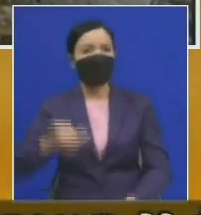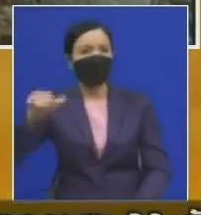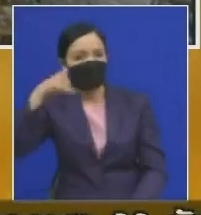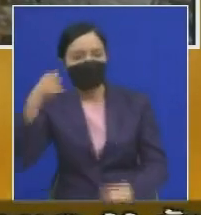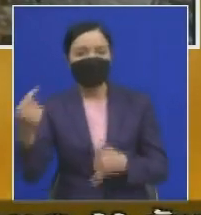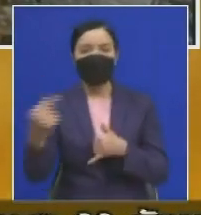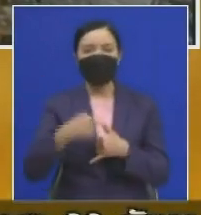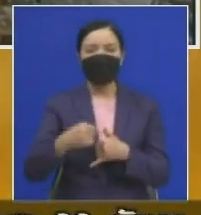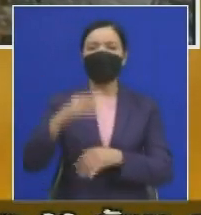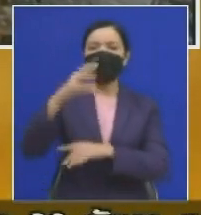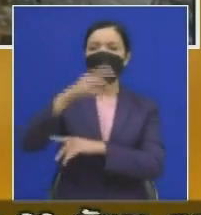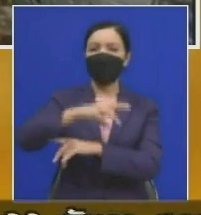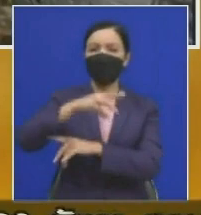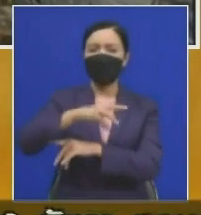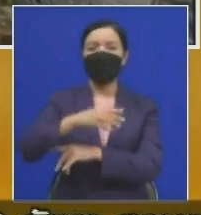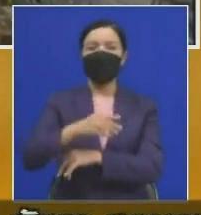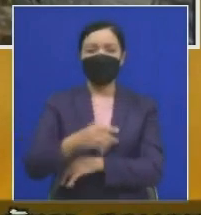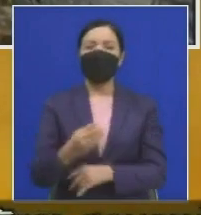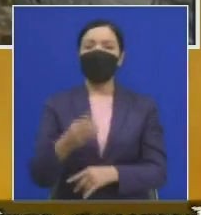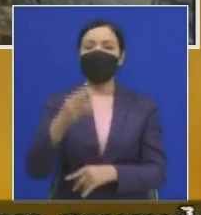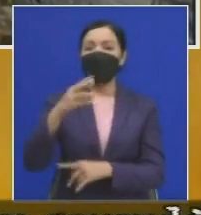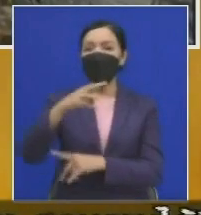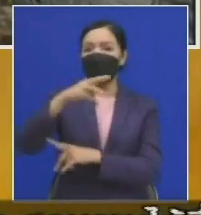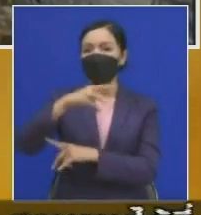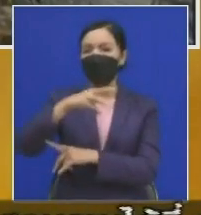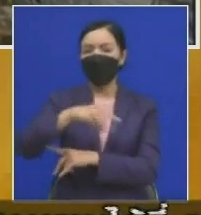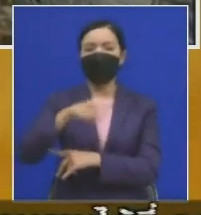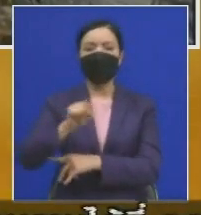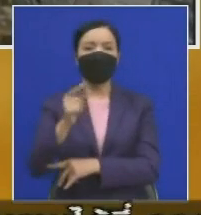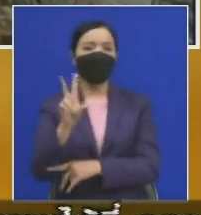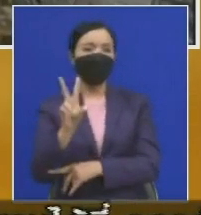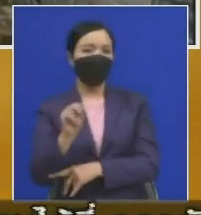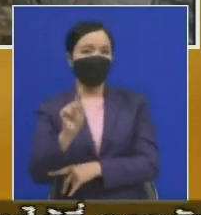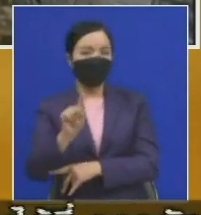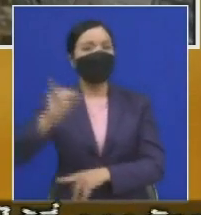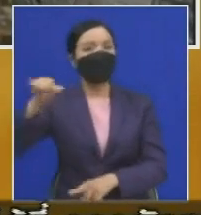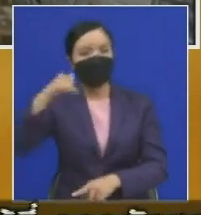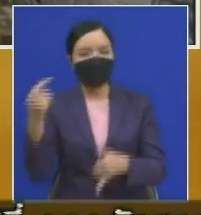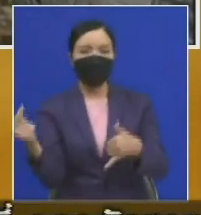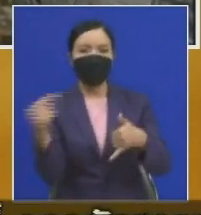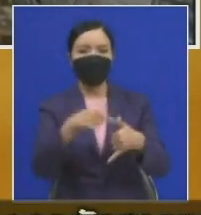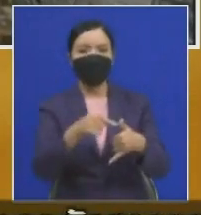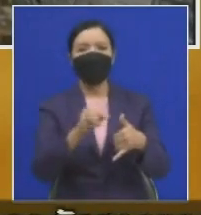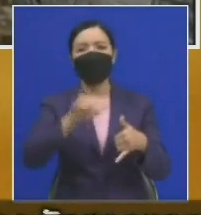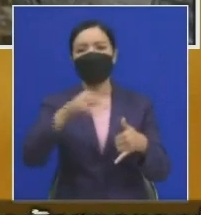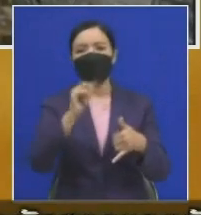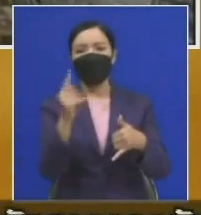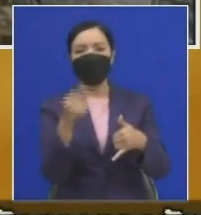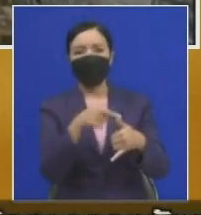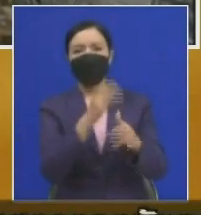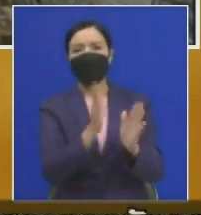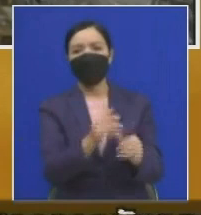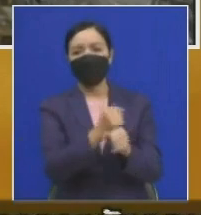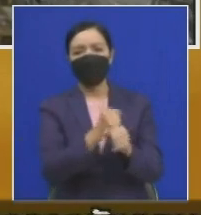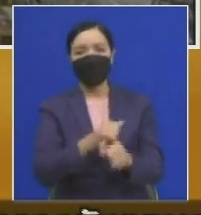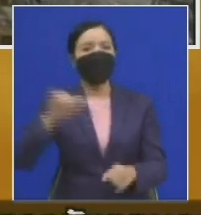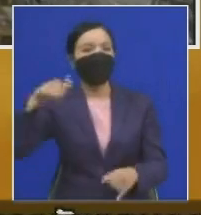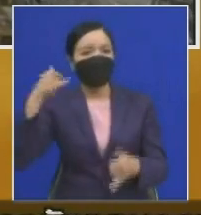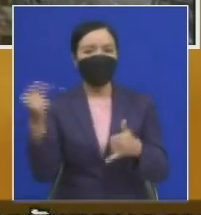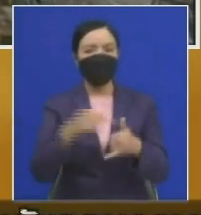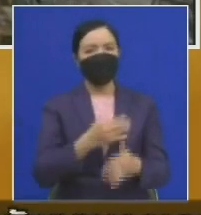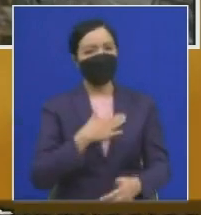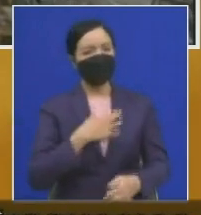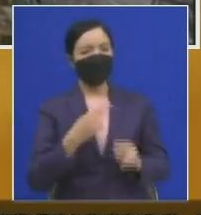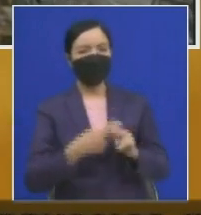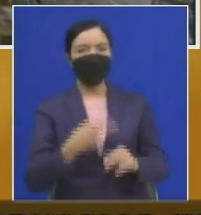31 น. 1 ม.กระรา16 31 น.ีโทรศัพเข้มาหาเจาที่บอกวาชื่อใป้อมโ